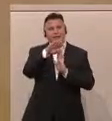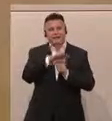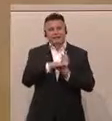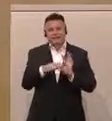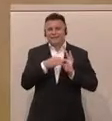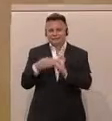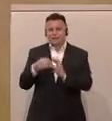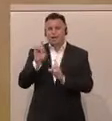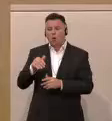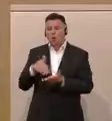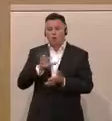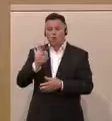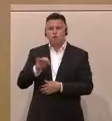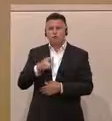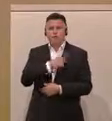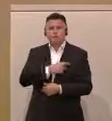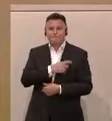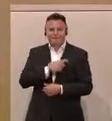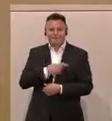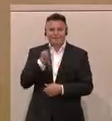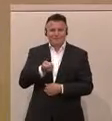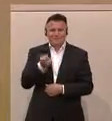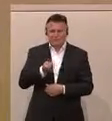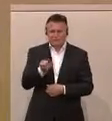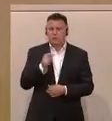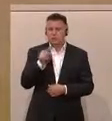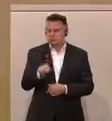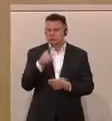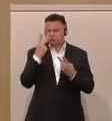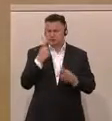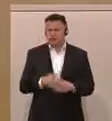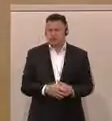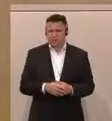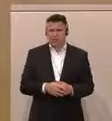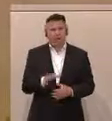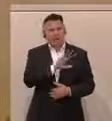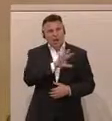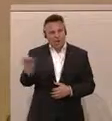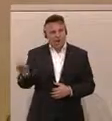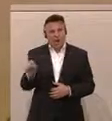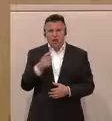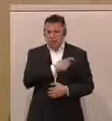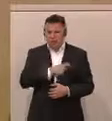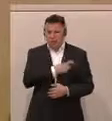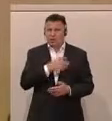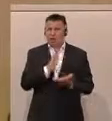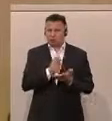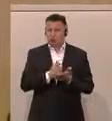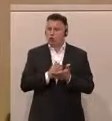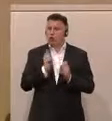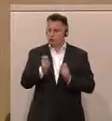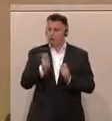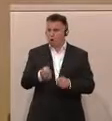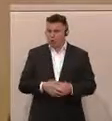zur Parteienfinanzierung. Das ist ein Gebot der Stunde. Da haben alle Parteien Vorschläge eingebracht, wir wissen